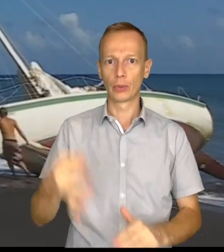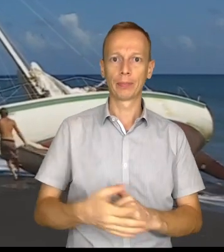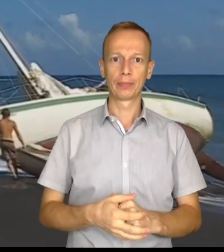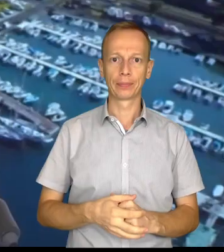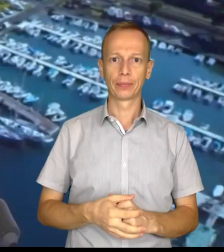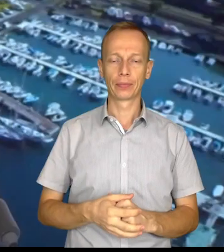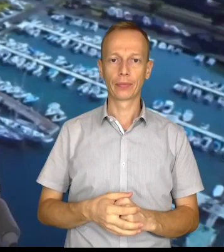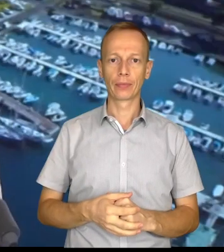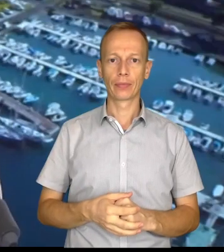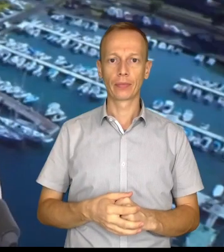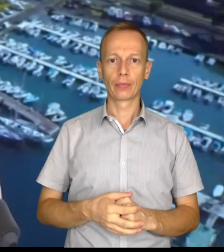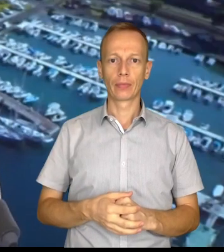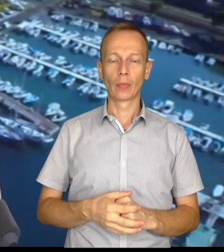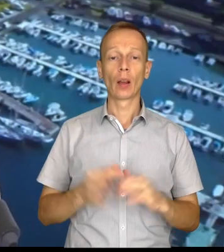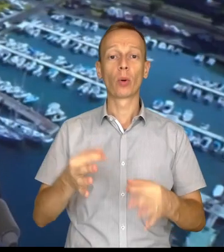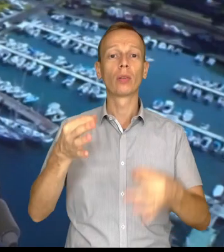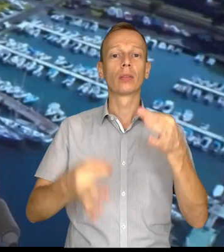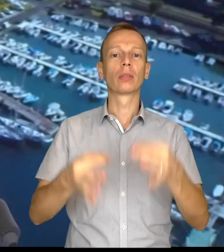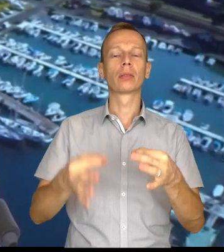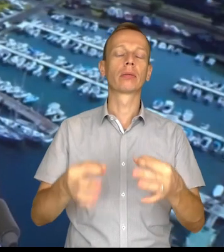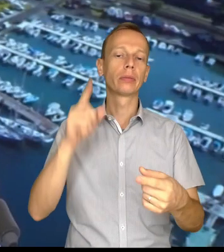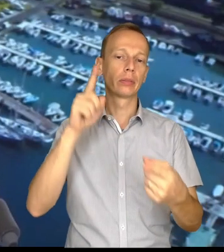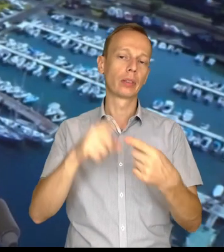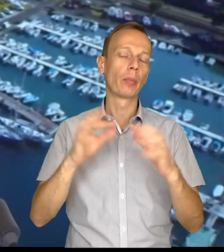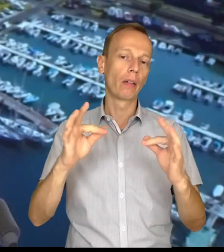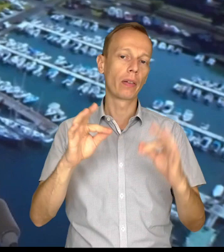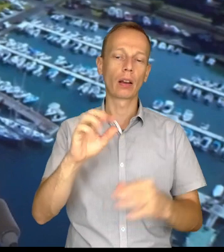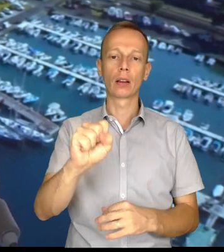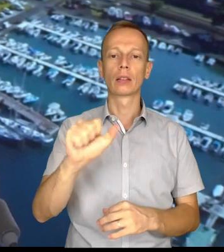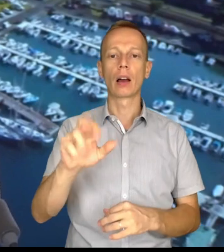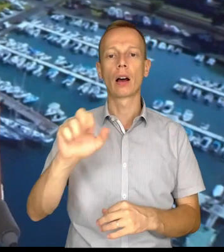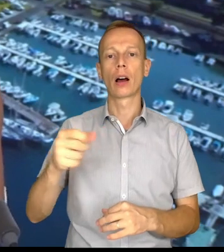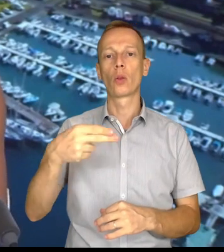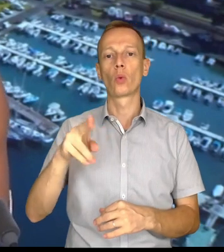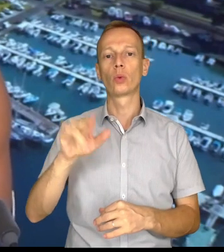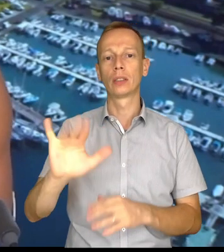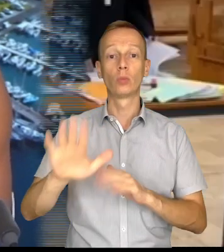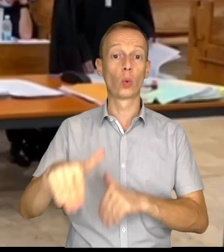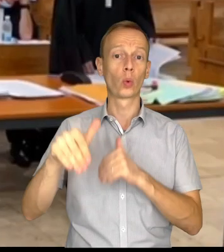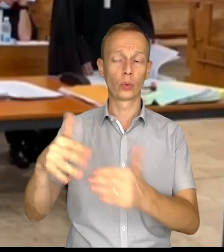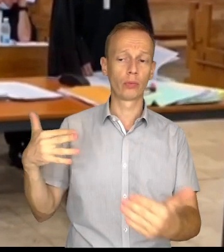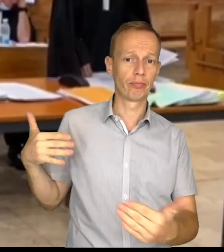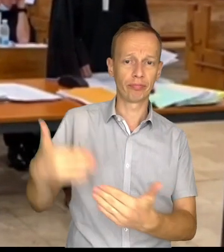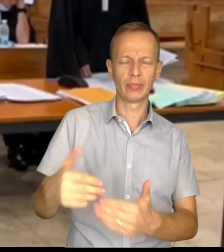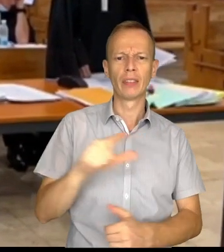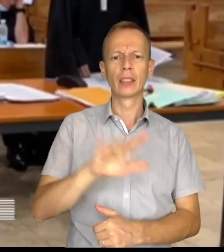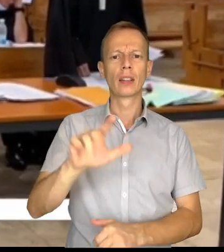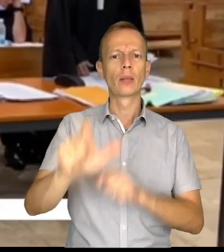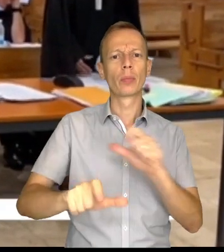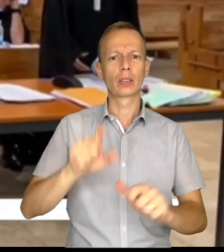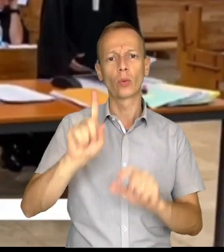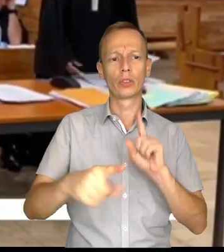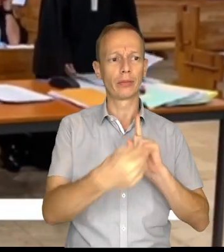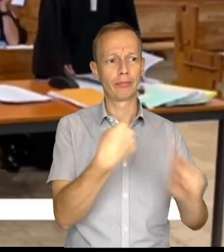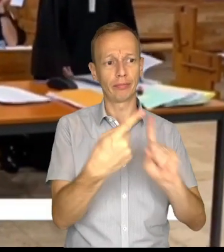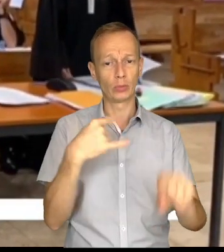aujourd'hui. Au chapitre judiciaire, le procès Saranoui se poursuit au tribunal correctionnel. 25 prévenus